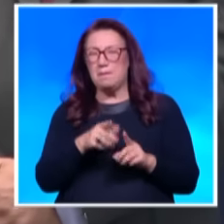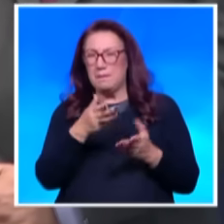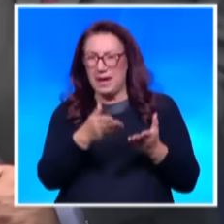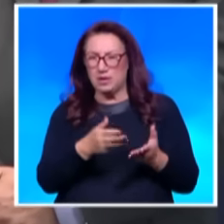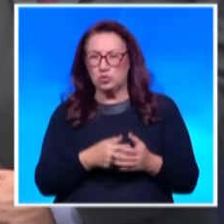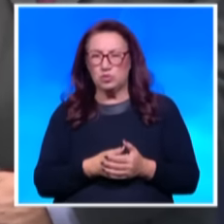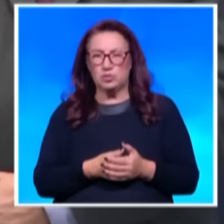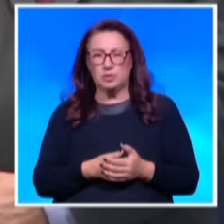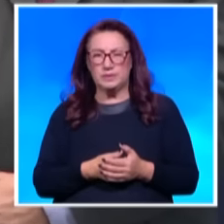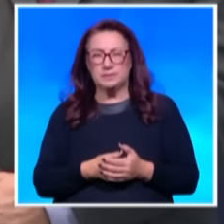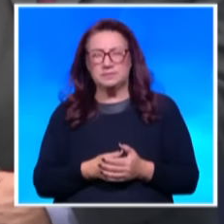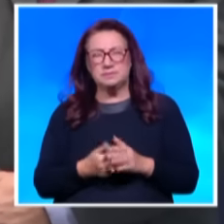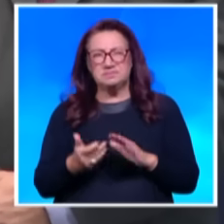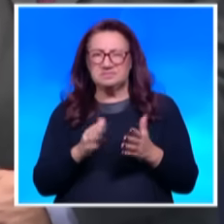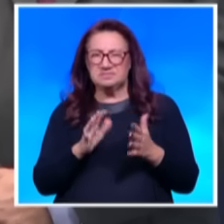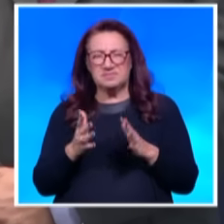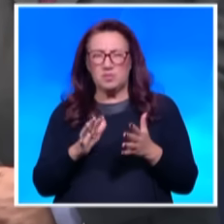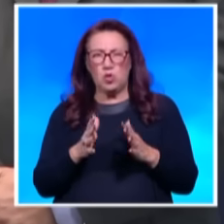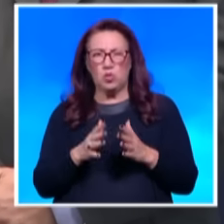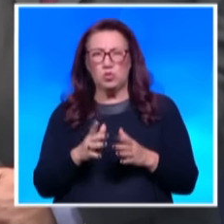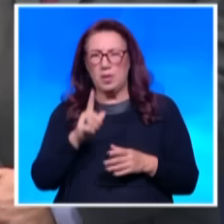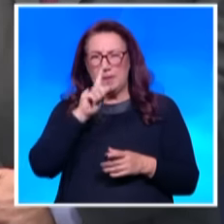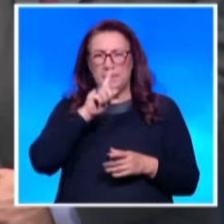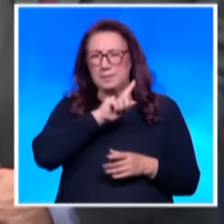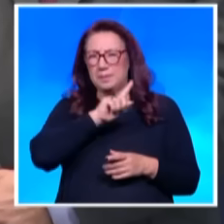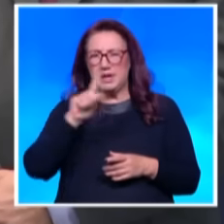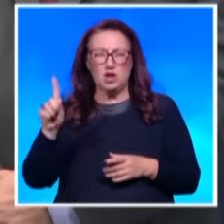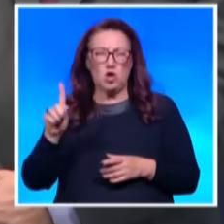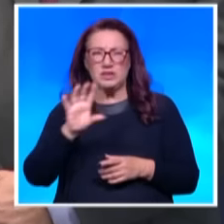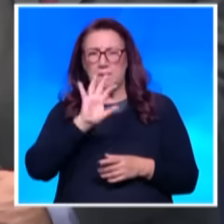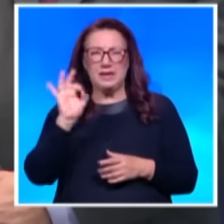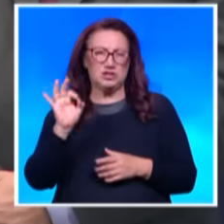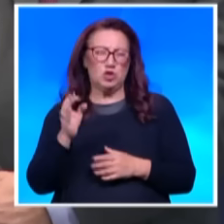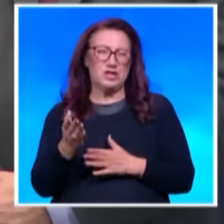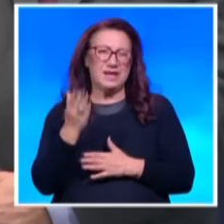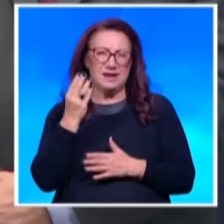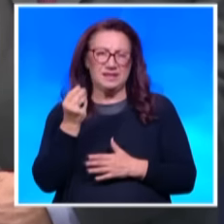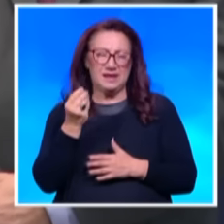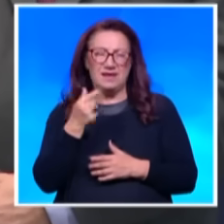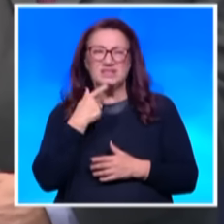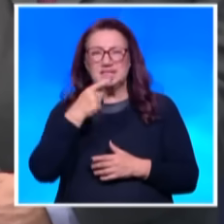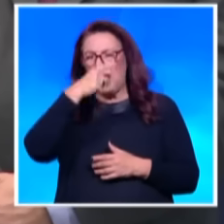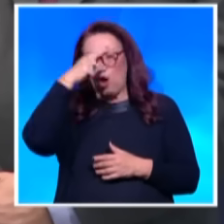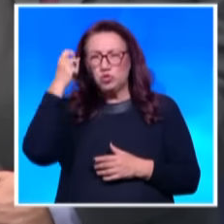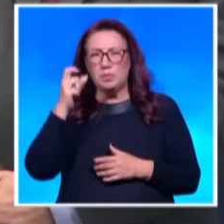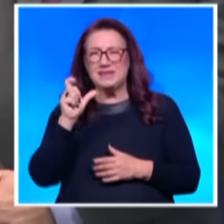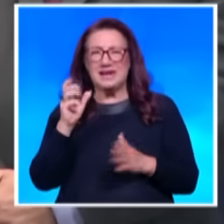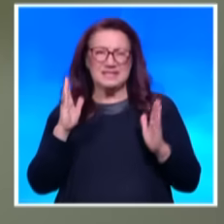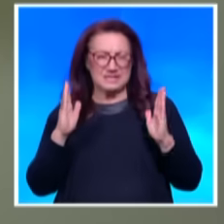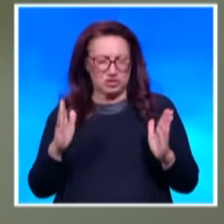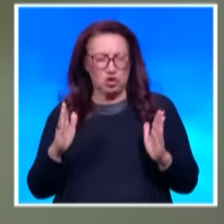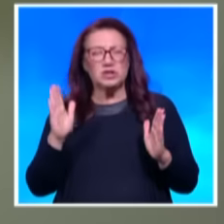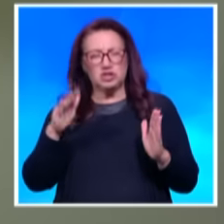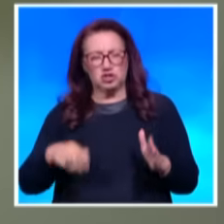топлофикация, възлиза на около 1,3 млн. до 1,5 млн. лева за отоплителния сезон, които ще